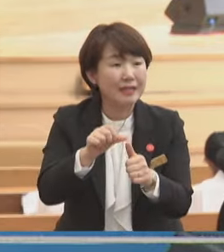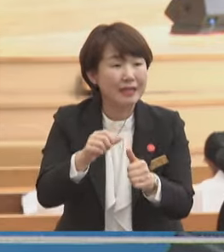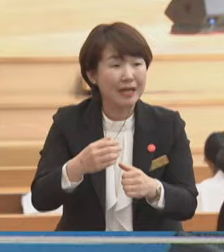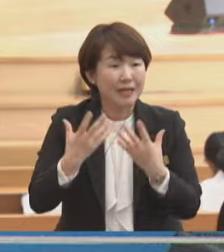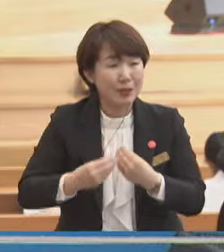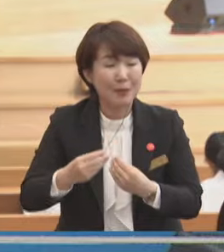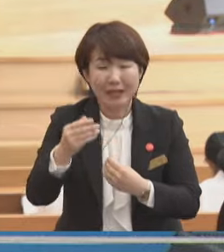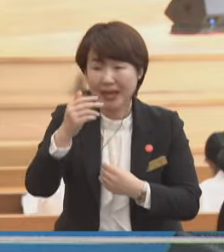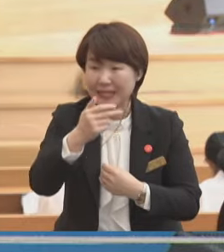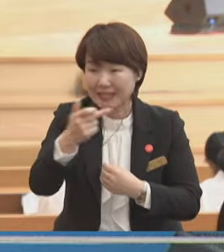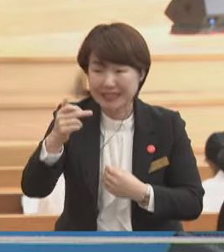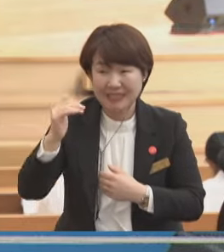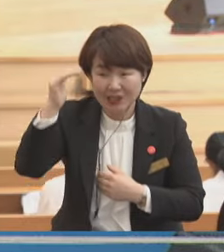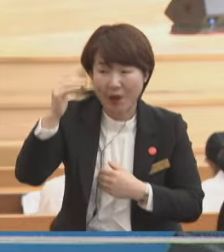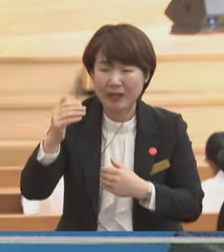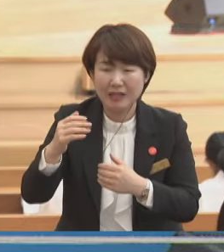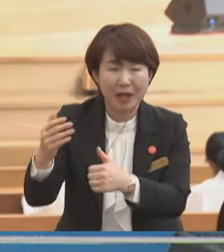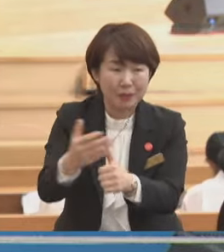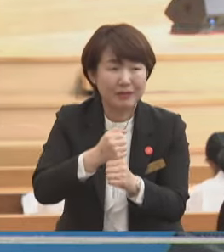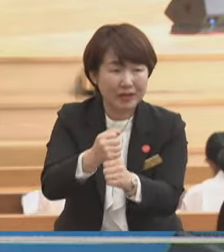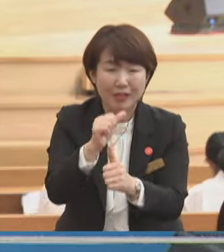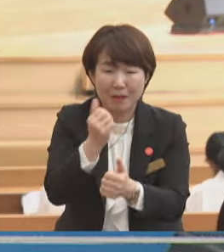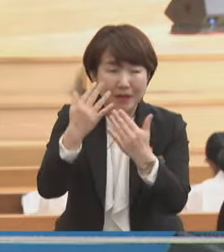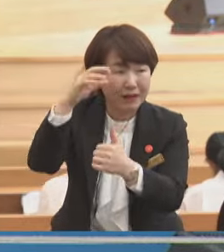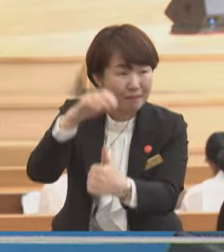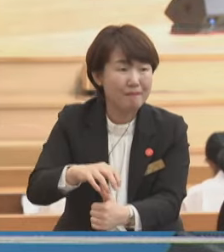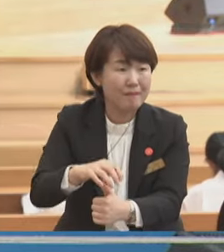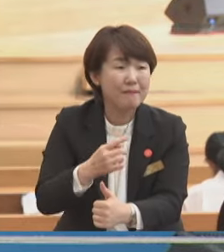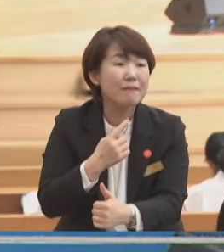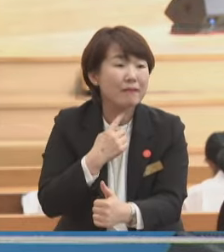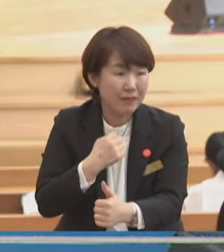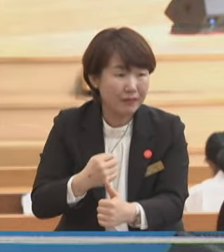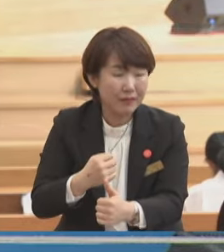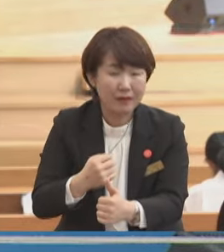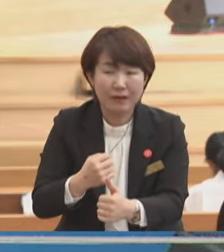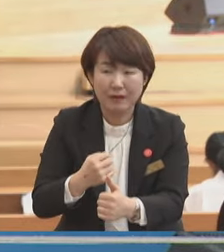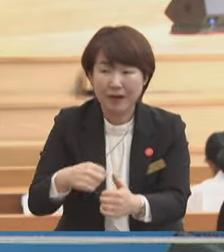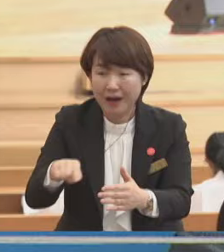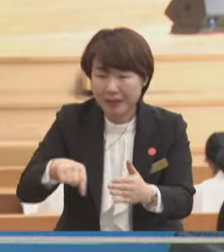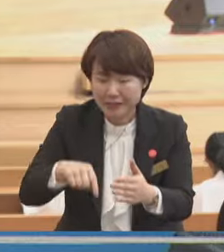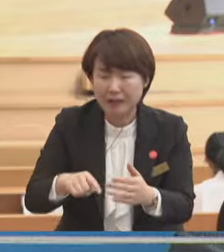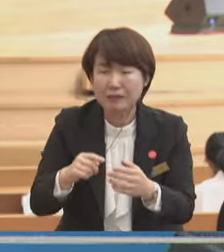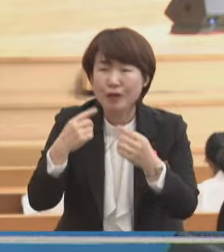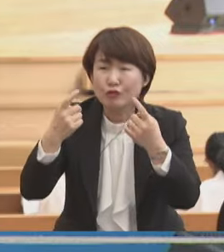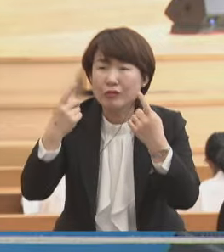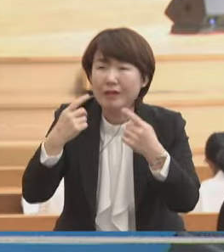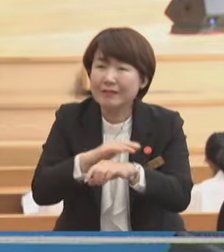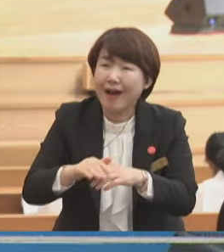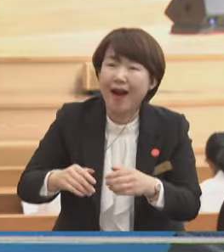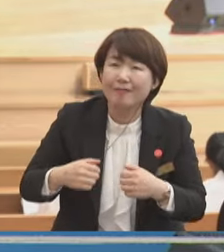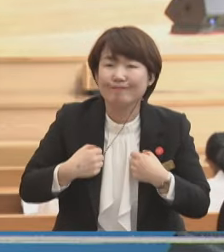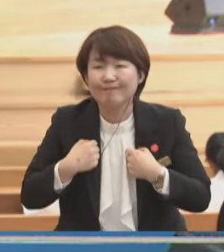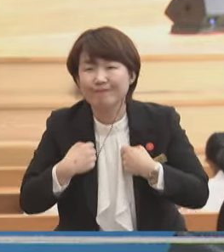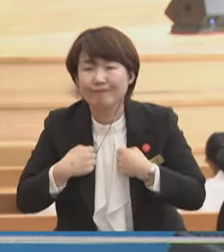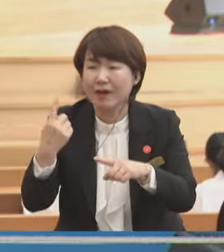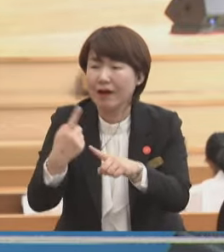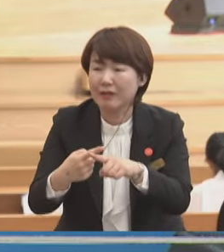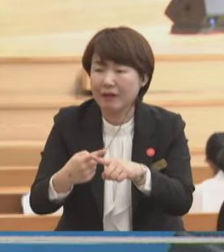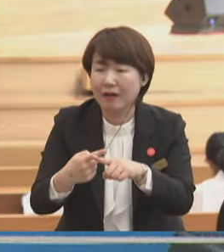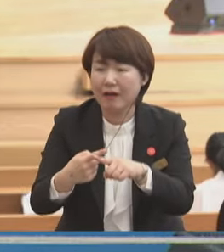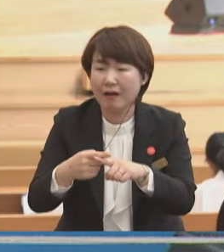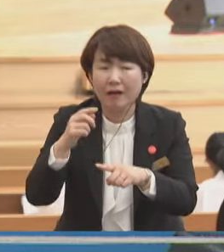붙잡혀 가지고 절망의 감옥 속에 갇혀 가지고는 지금까지 순례 길를 잘 걸어 왔습니다만